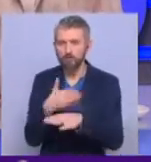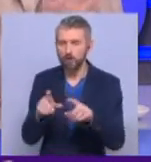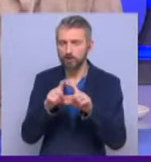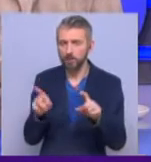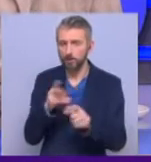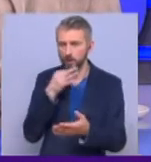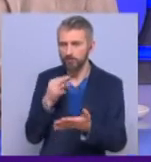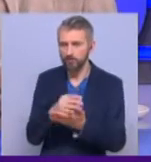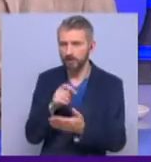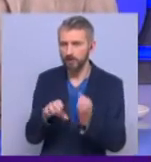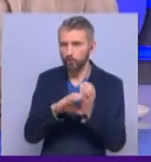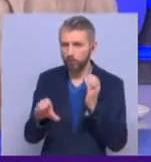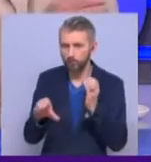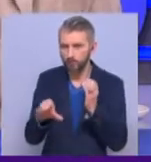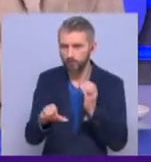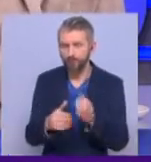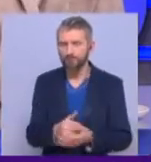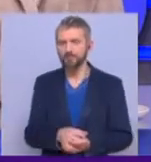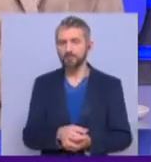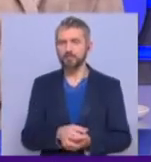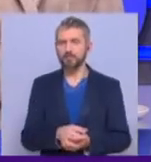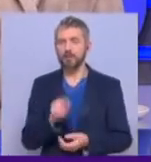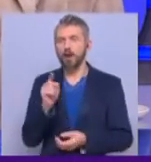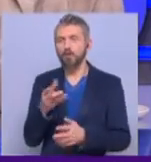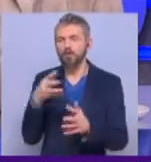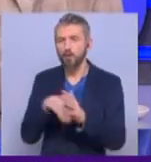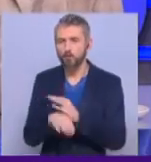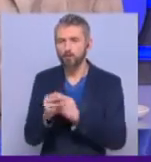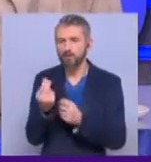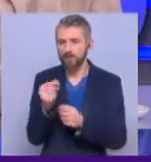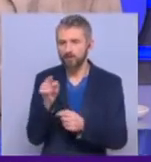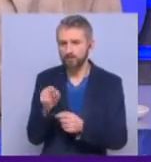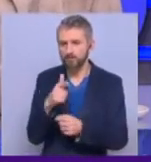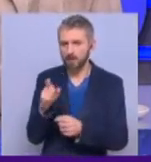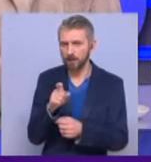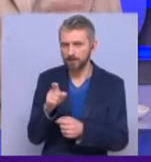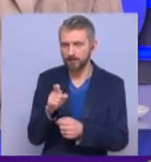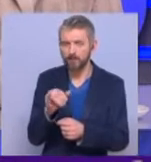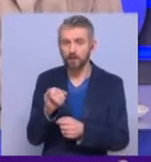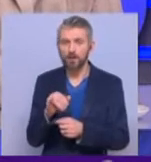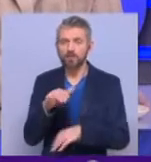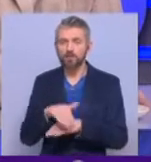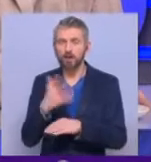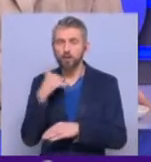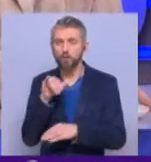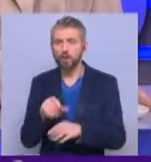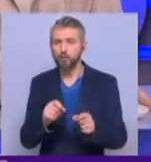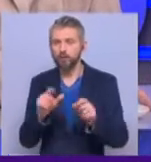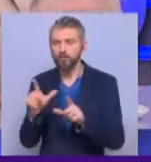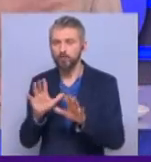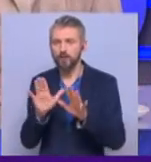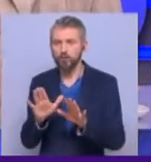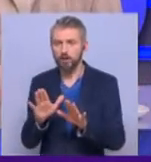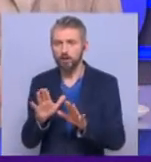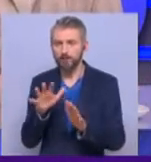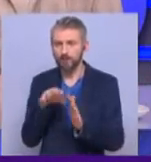які відповідають вот, за труби, за газопроводи, вот, вони заложені в тариф, вот в этом тарифі на газ. І по большому счету, коли у вас увеличивается тільки